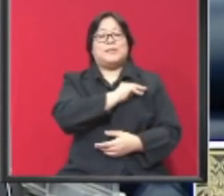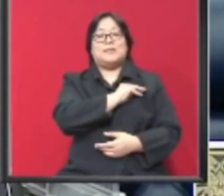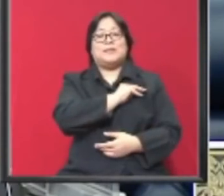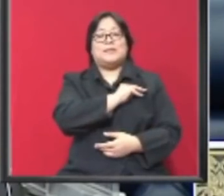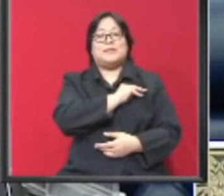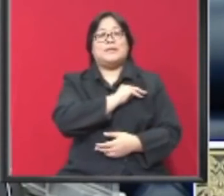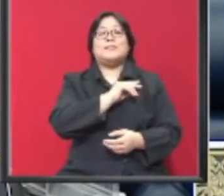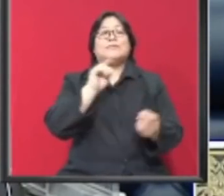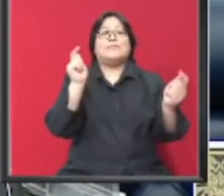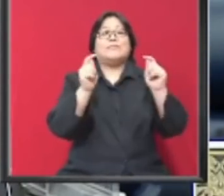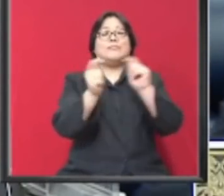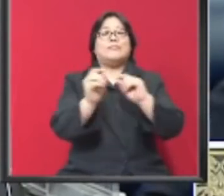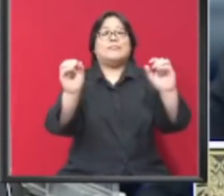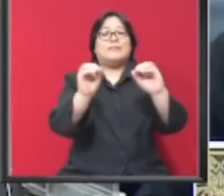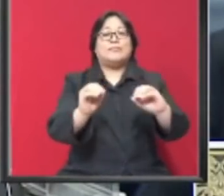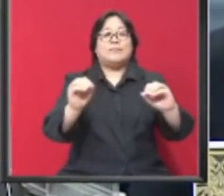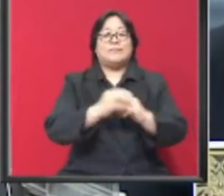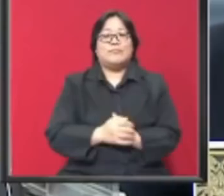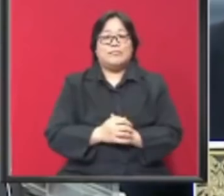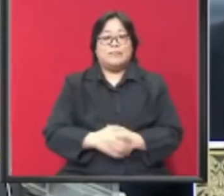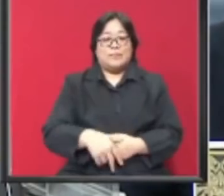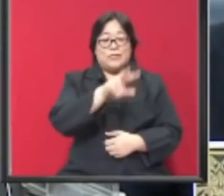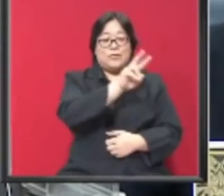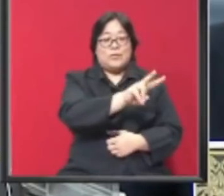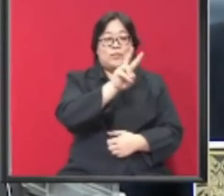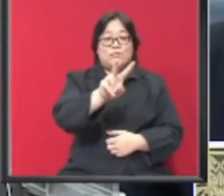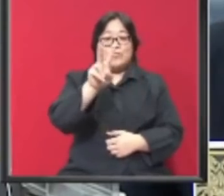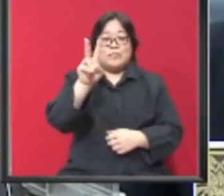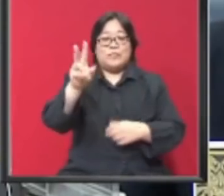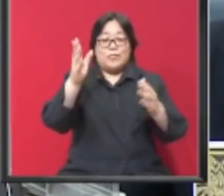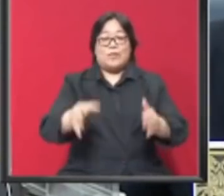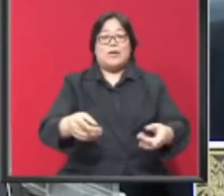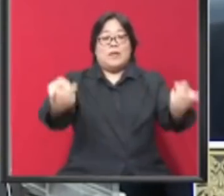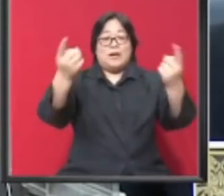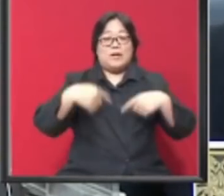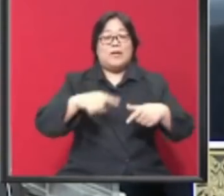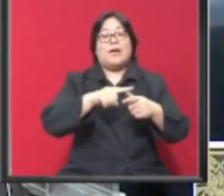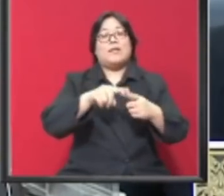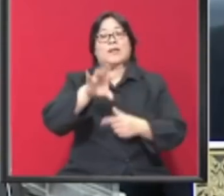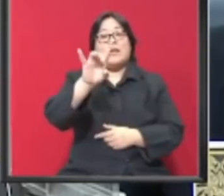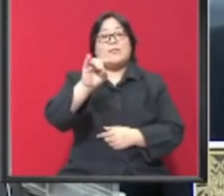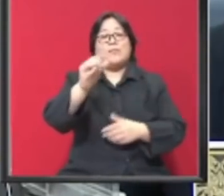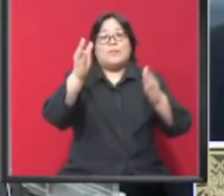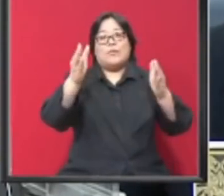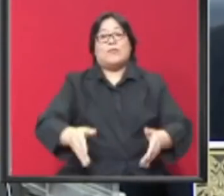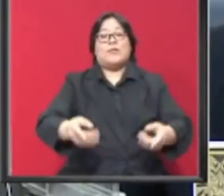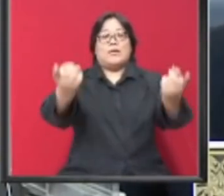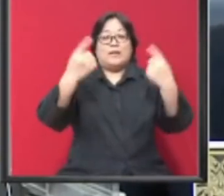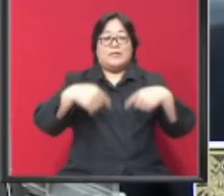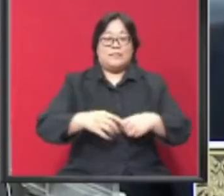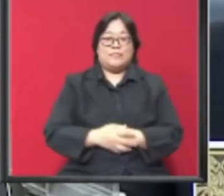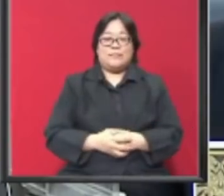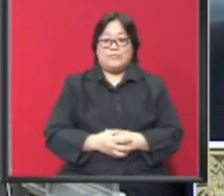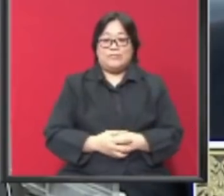sedikitpun berubah sama ada 222 Hazen ataupun 80 RW